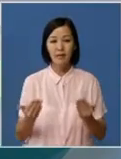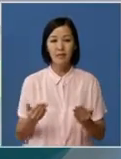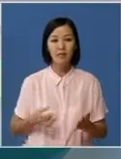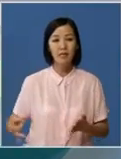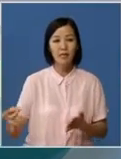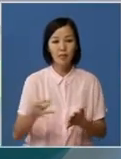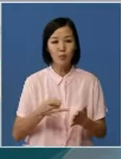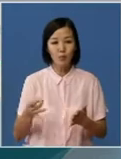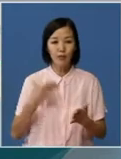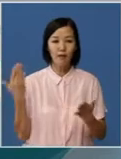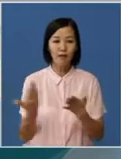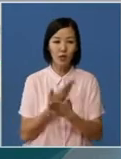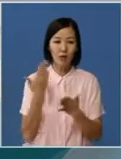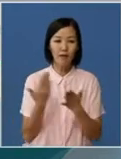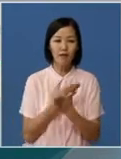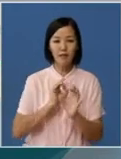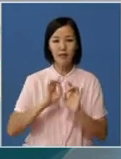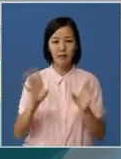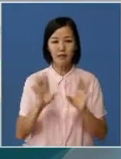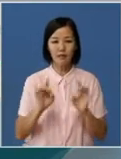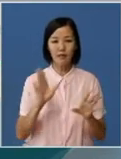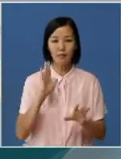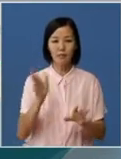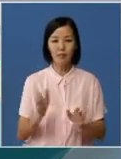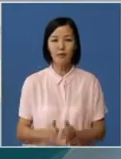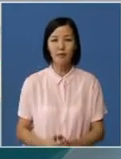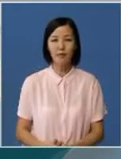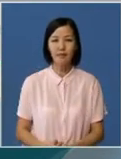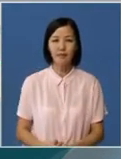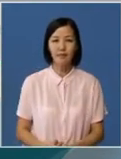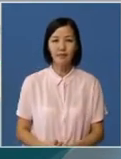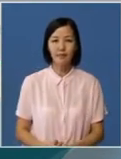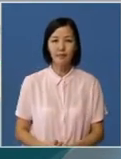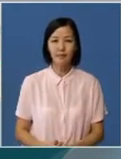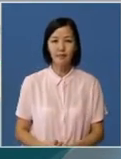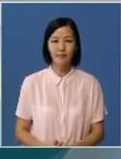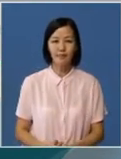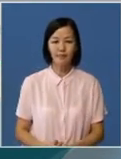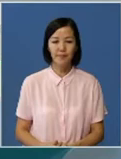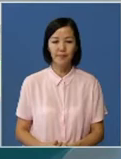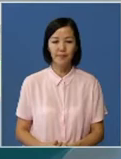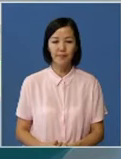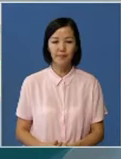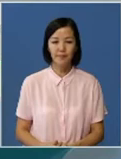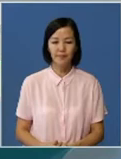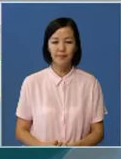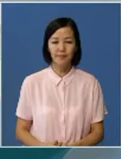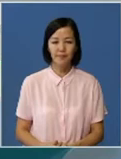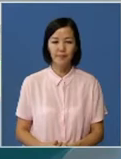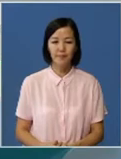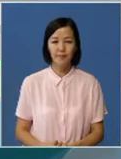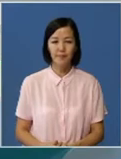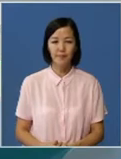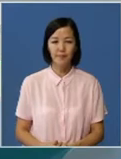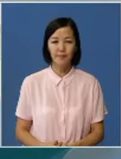Солтүстік Қазақстанда балықтары қырылып жатыр. Ал батыс қазақстандық Анель Сыдықова Ла-Манш бұғазын жүзіп өтті. Кезек ел